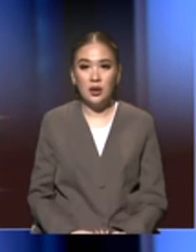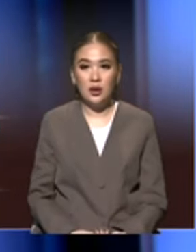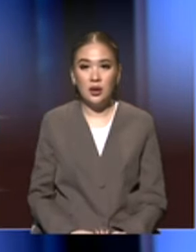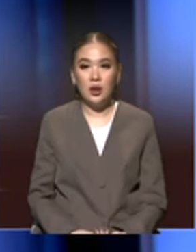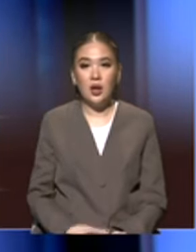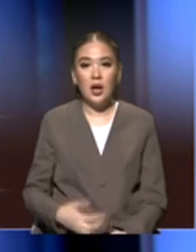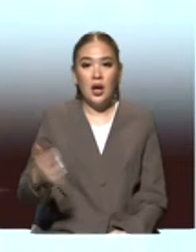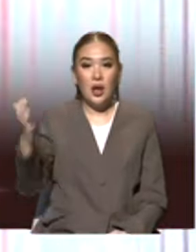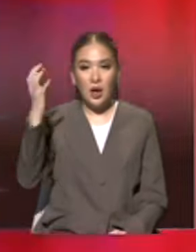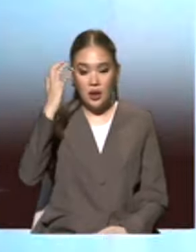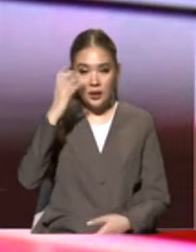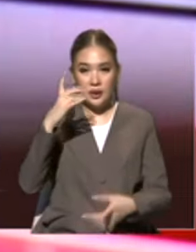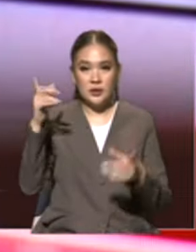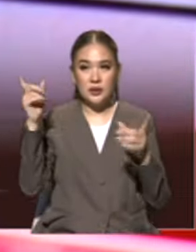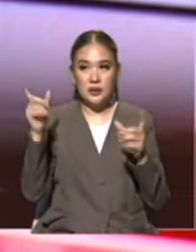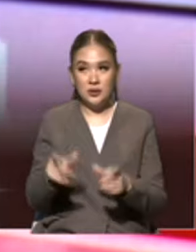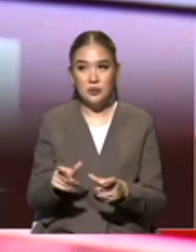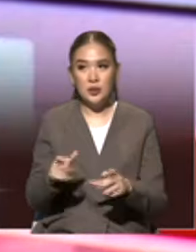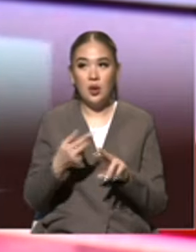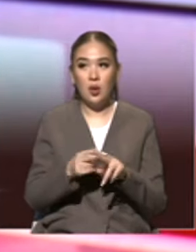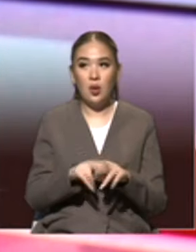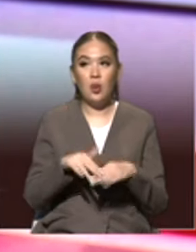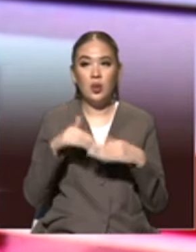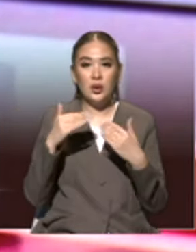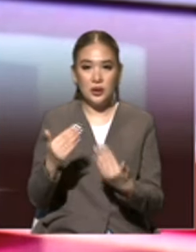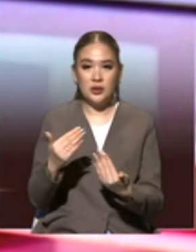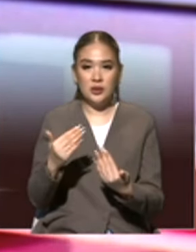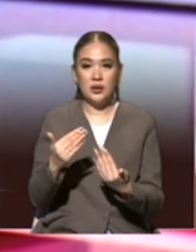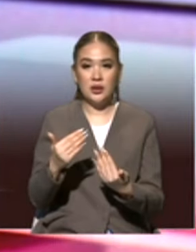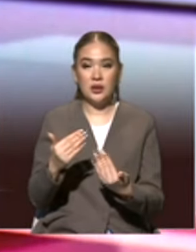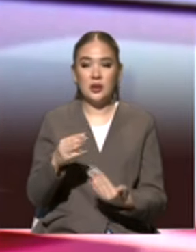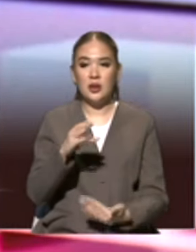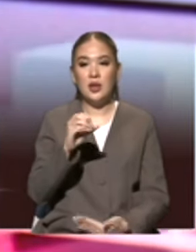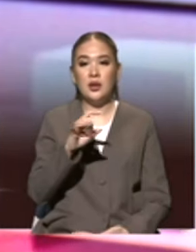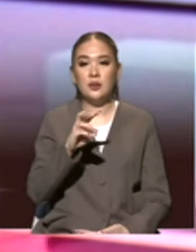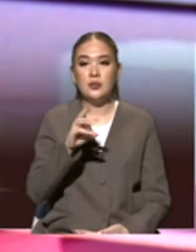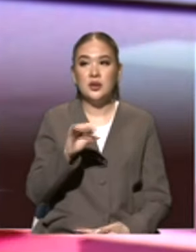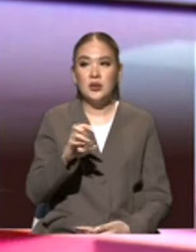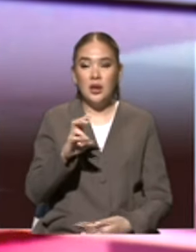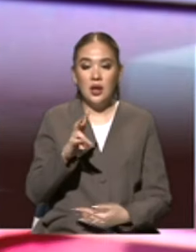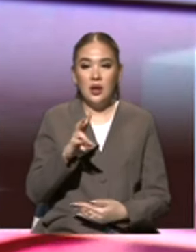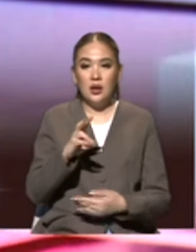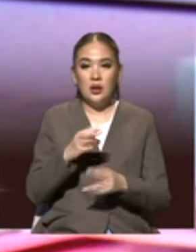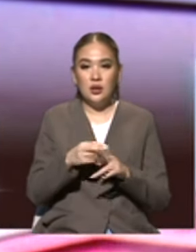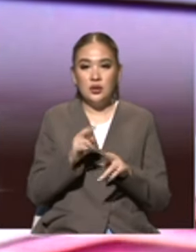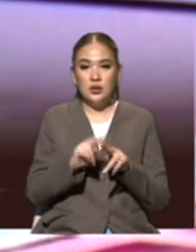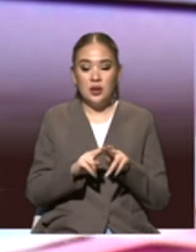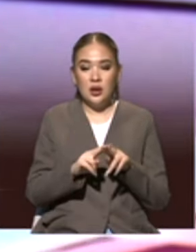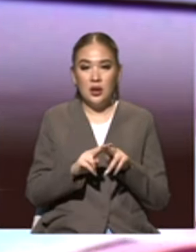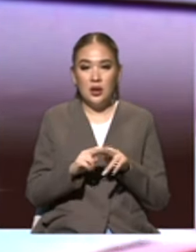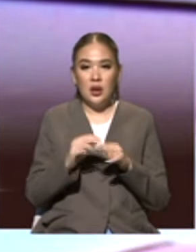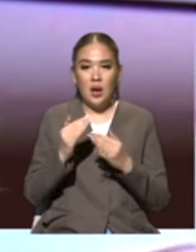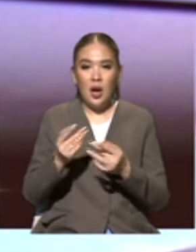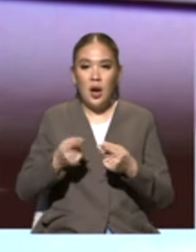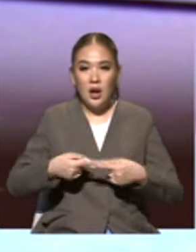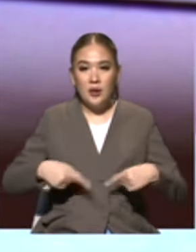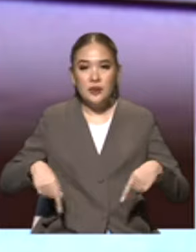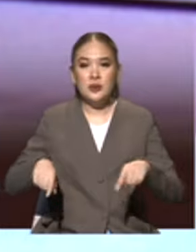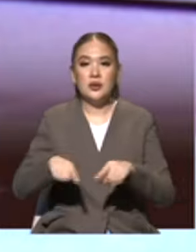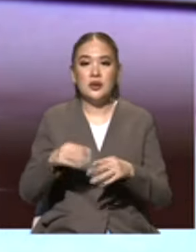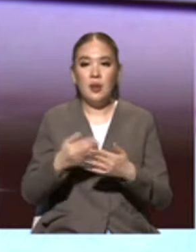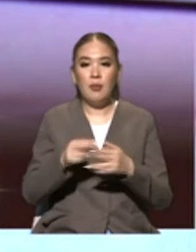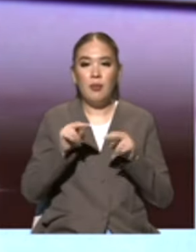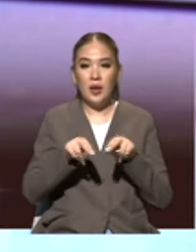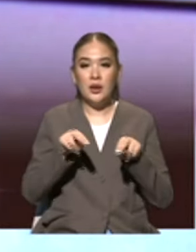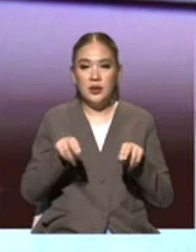Қара тілімге енген өнім берушілермен қатар олардың мына аффилированный дейтін термин бар, үлестес тұлғалар. Олардың үлестес тұлғалардың аясы мына парламент